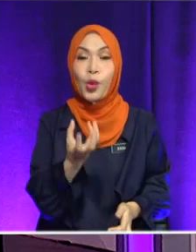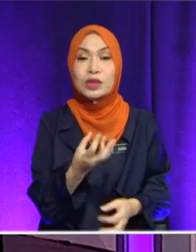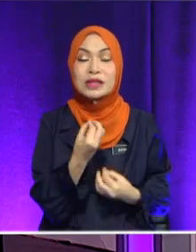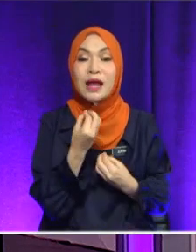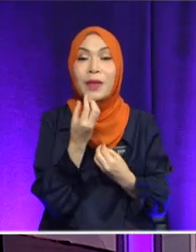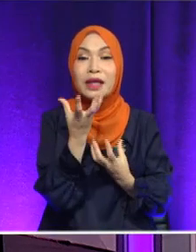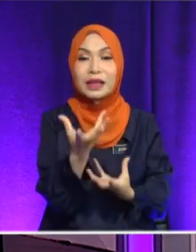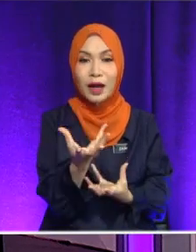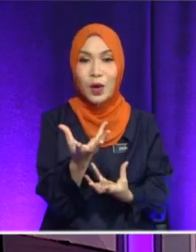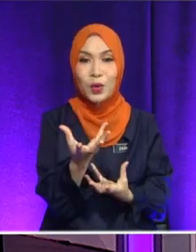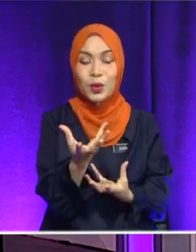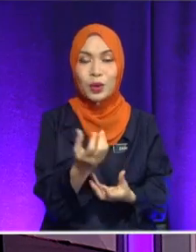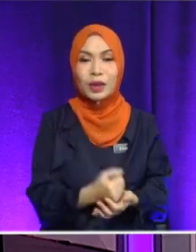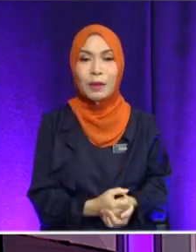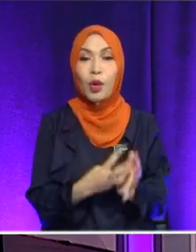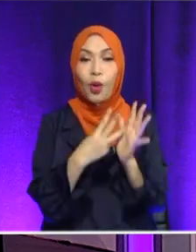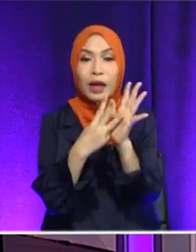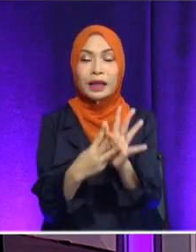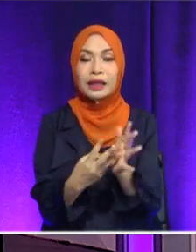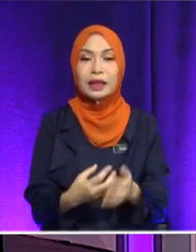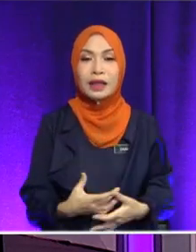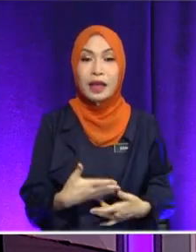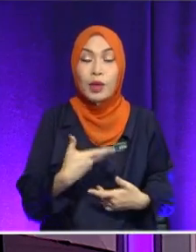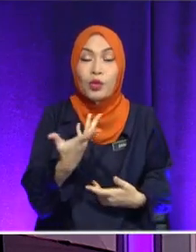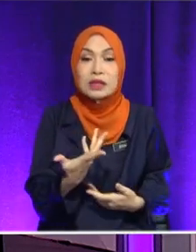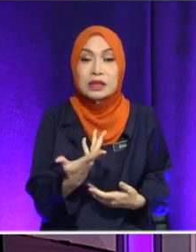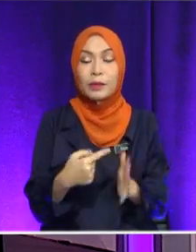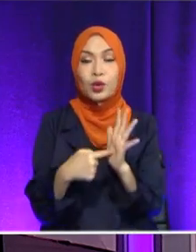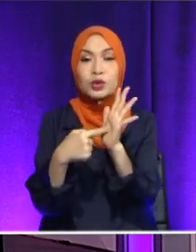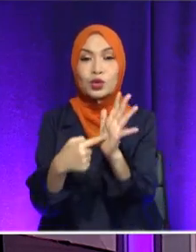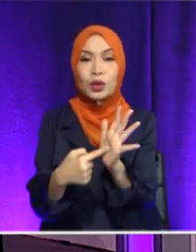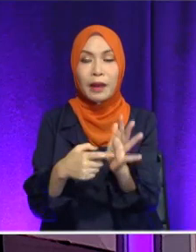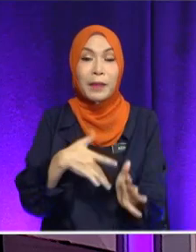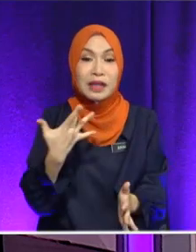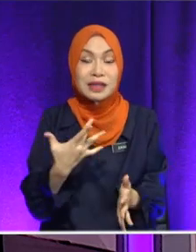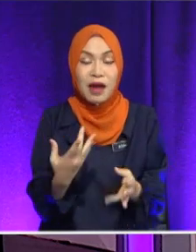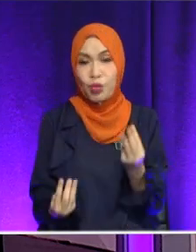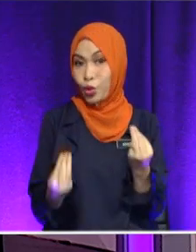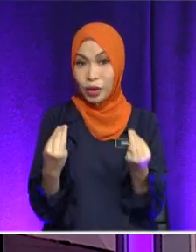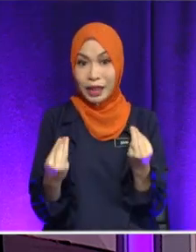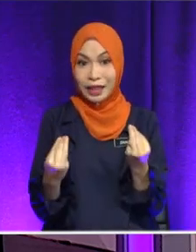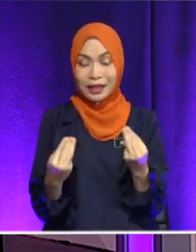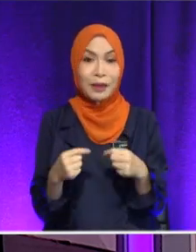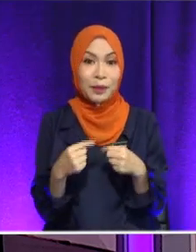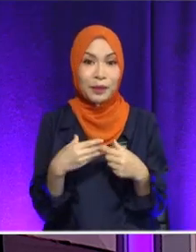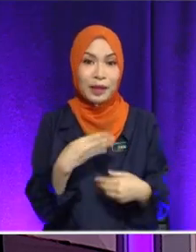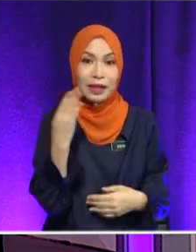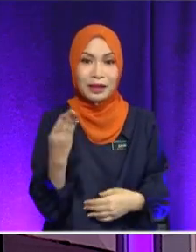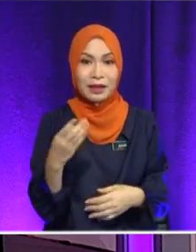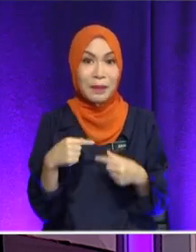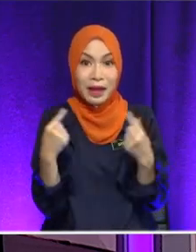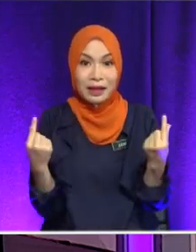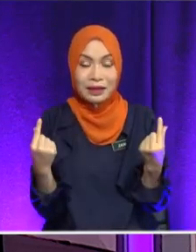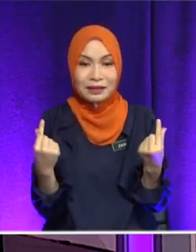mewakili emosi Dia mungkin emosi gembira sedih pilu ataupun